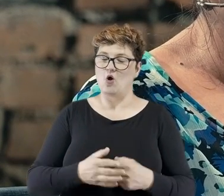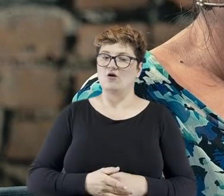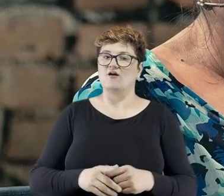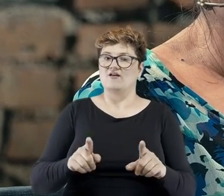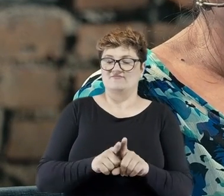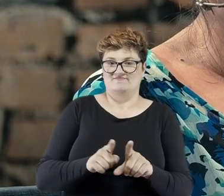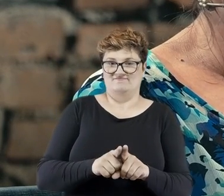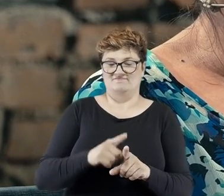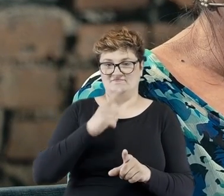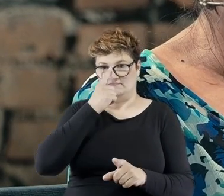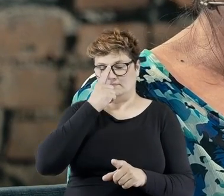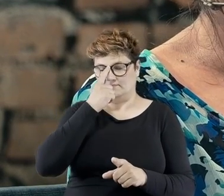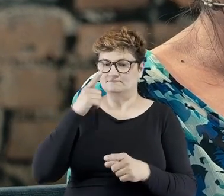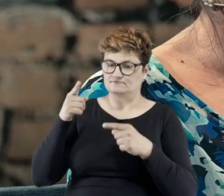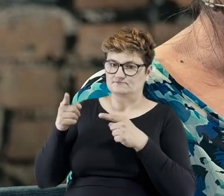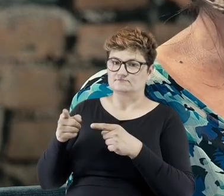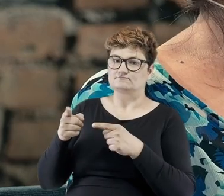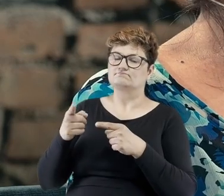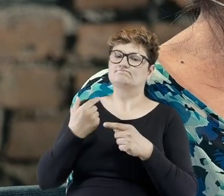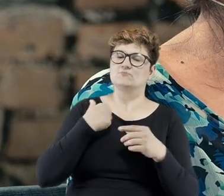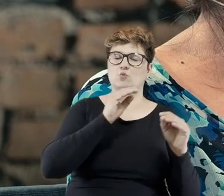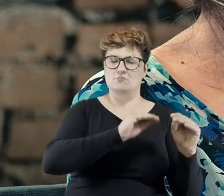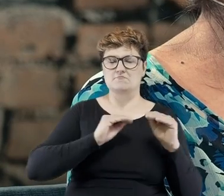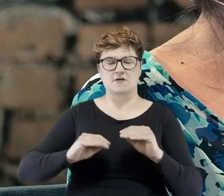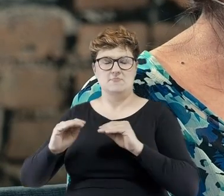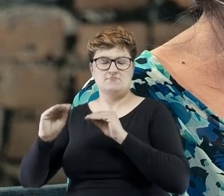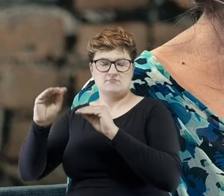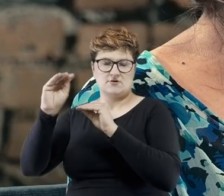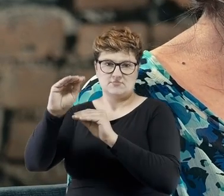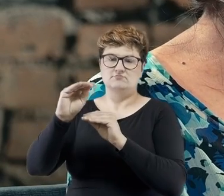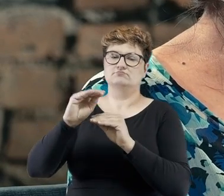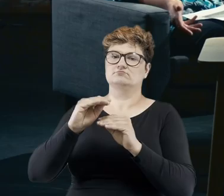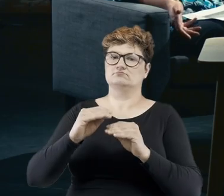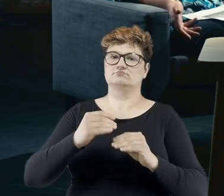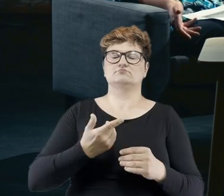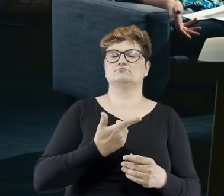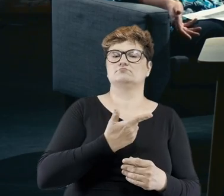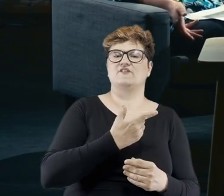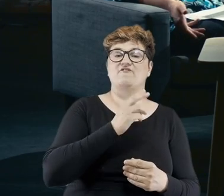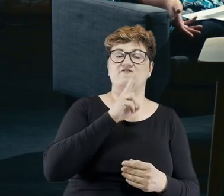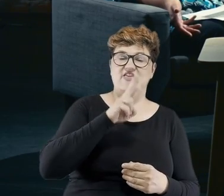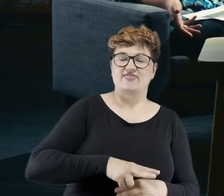matką od Lwowa przez Kraków, przez Tyrol, w końcu Paryż.